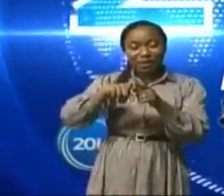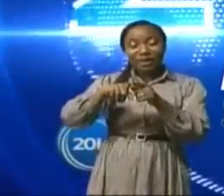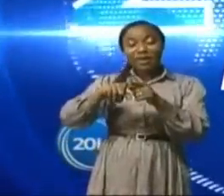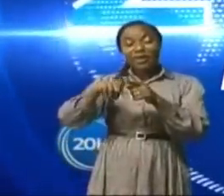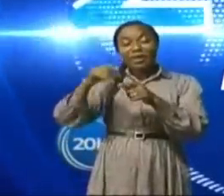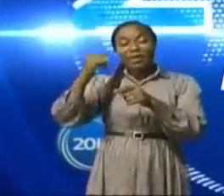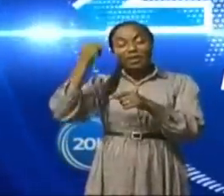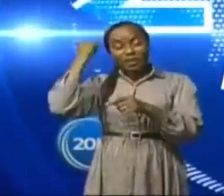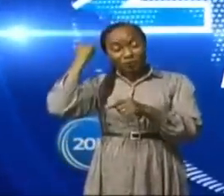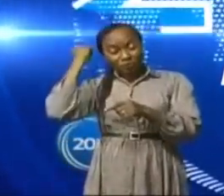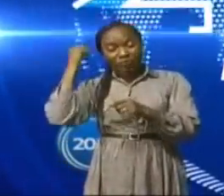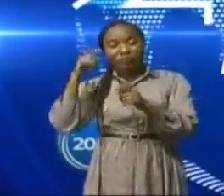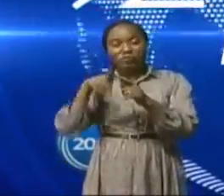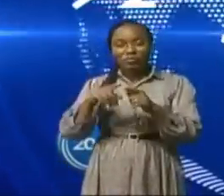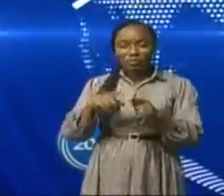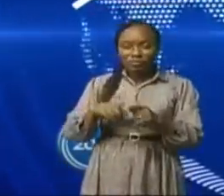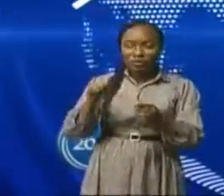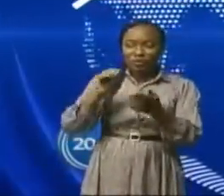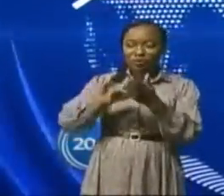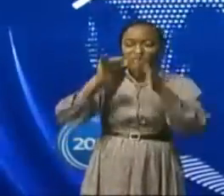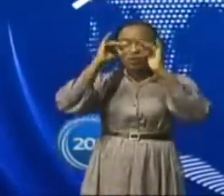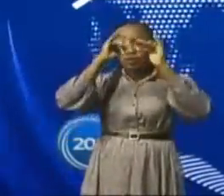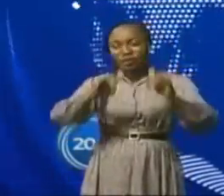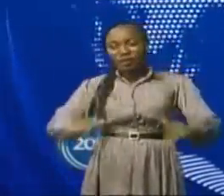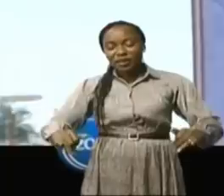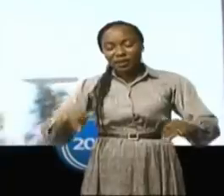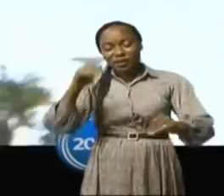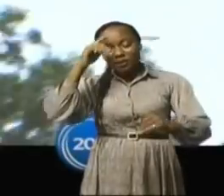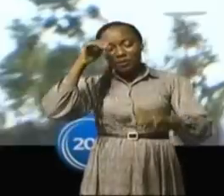constat est de nos confrères de la presse présidentielle.